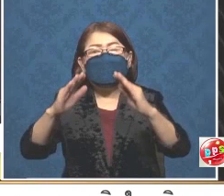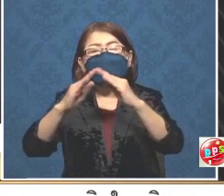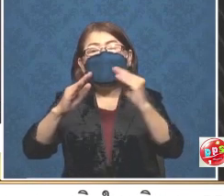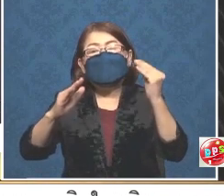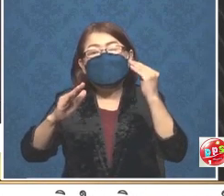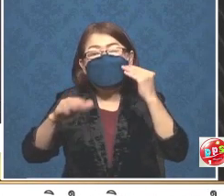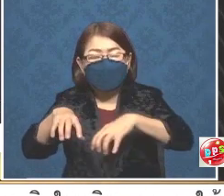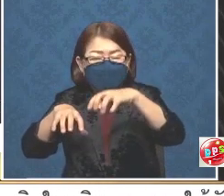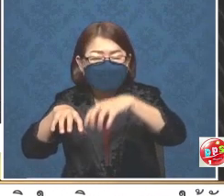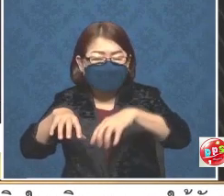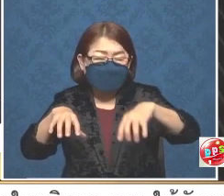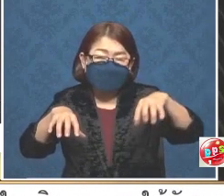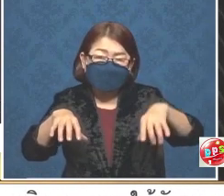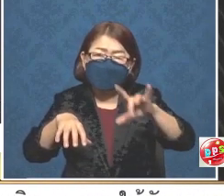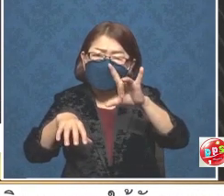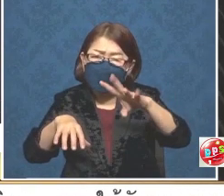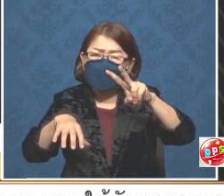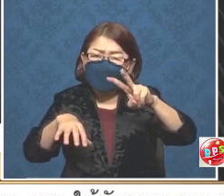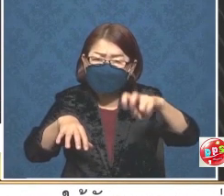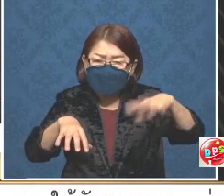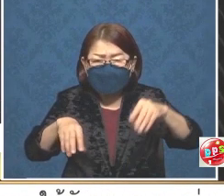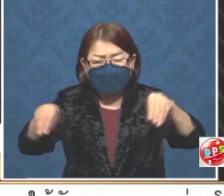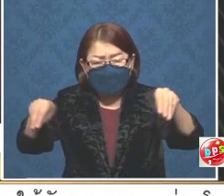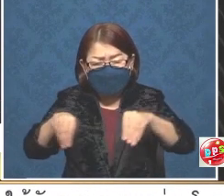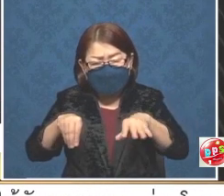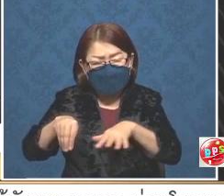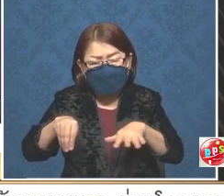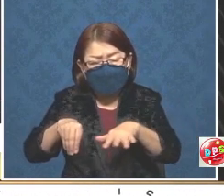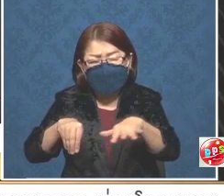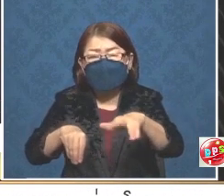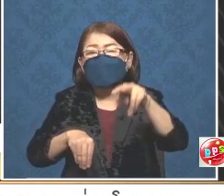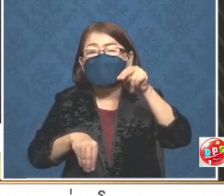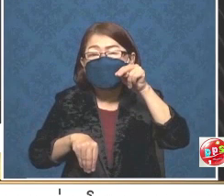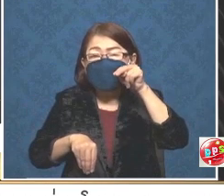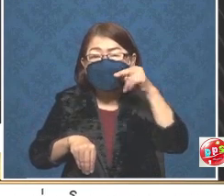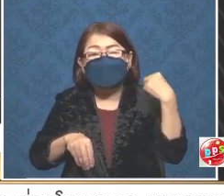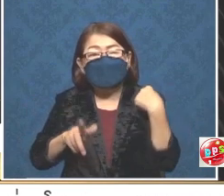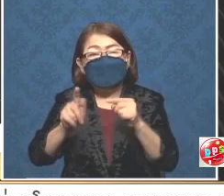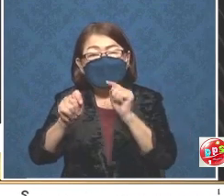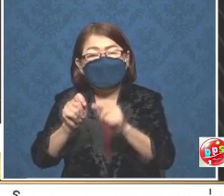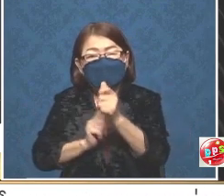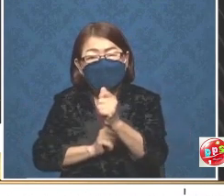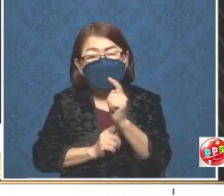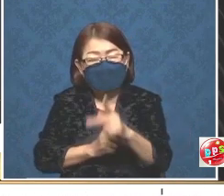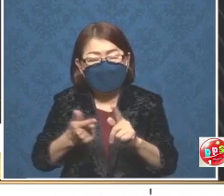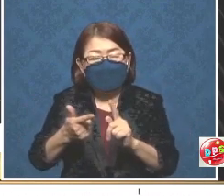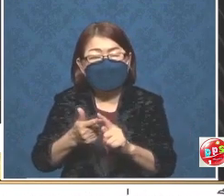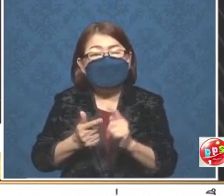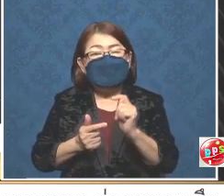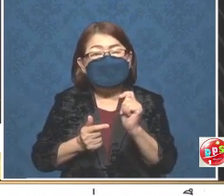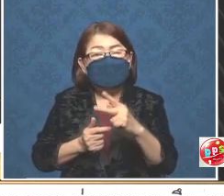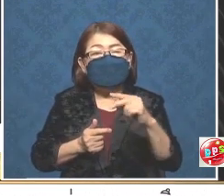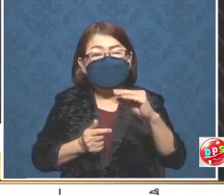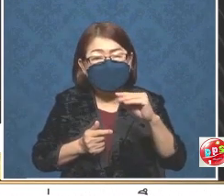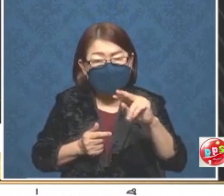อาสัย อยู่บริเวณลิคอเข้าเม้าประกอบด้วยตำบนอุ thought hayırตำบนทนูตำบนเข้าเม้านะคะปfinisual